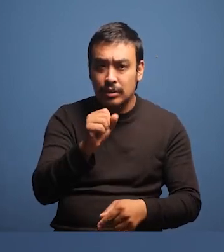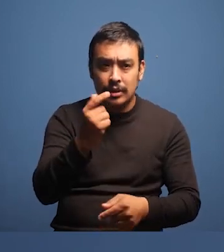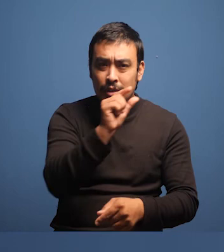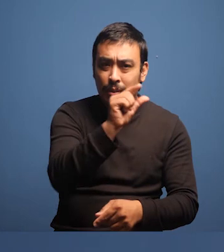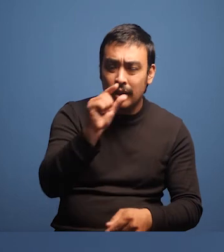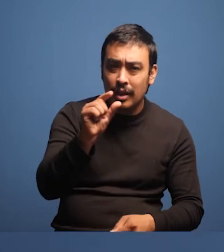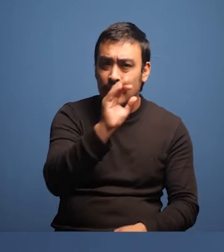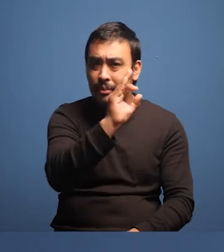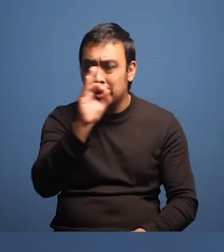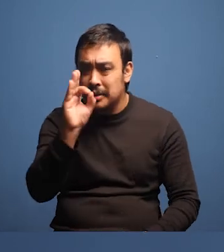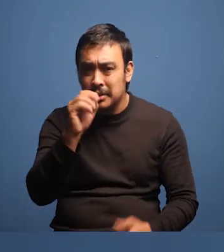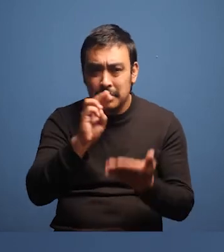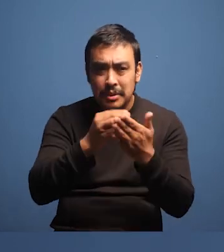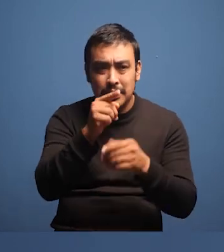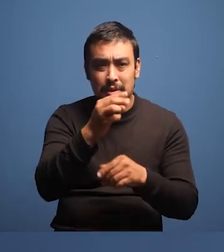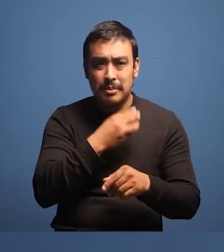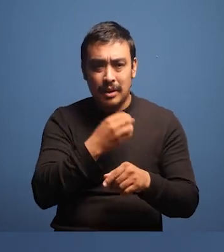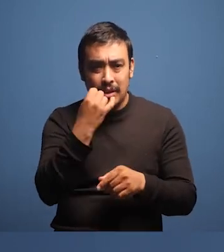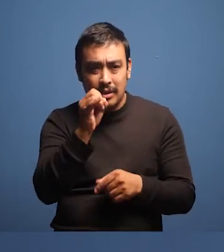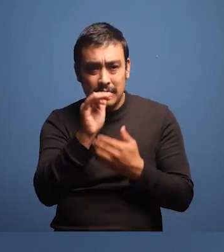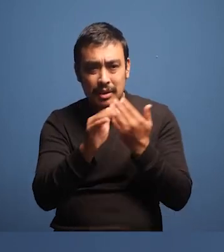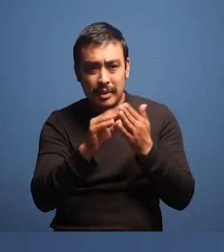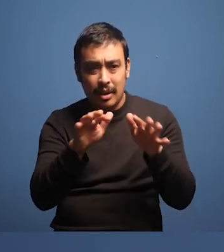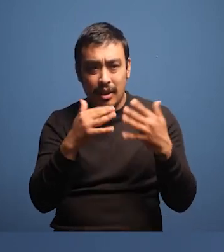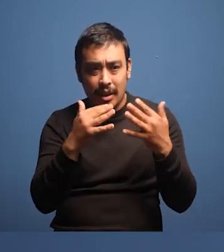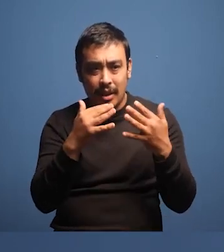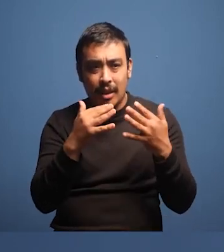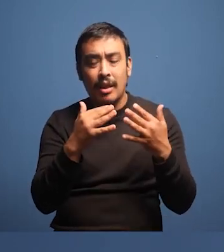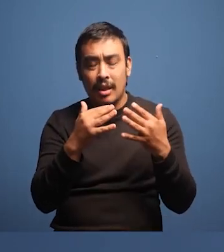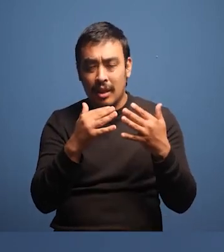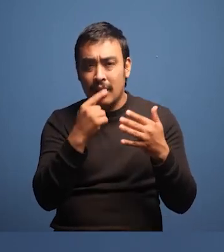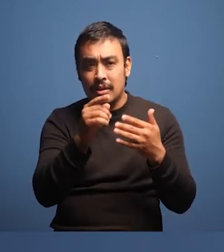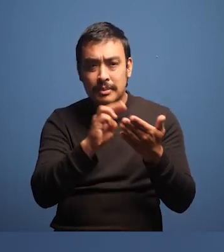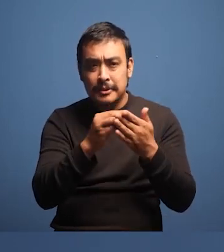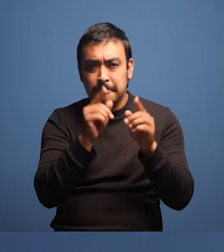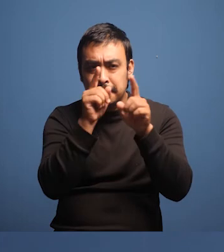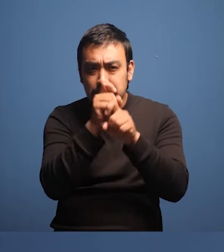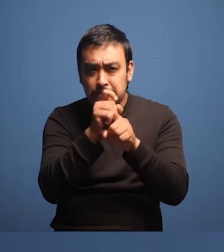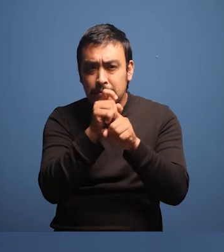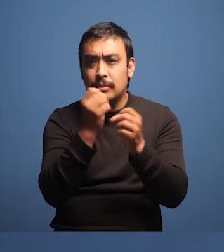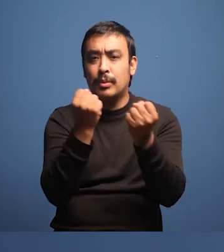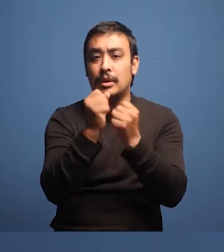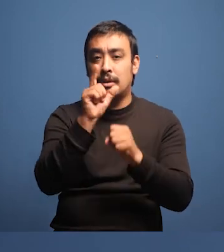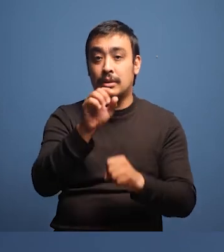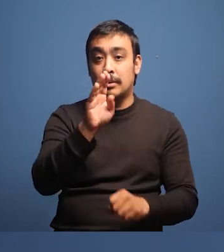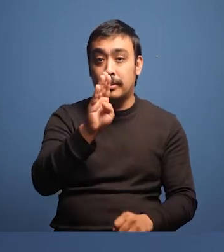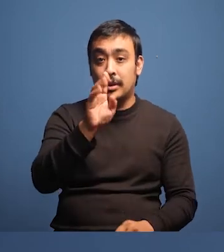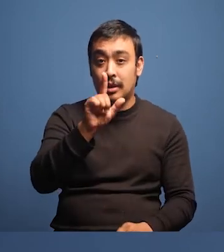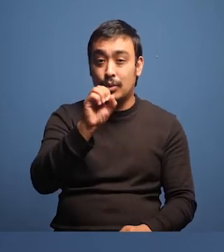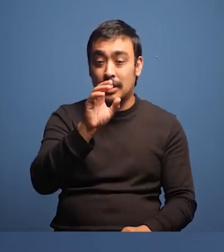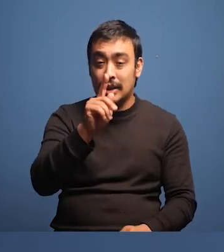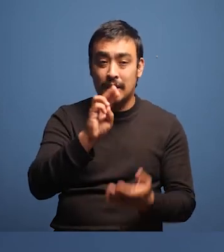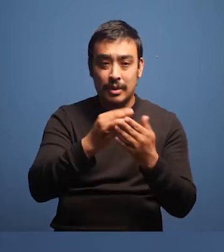चाहिँ मेरो यो कन्टेन्टले चाहिँ यो मान्छेले मलाई नेगेटिभली एफेक्ट गर्न सक्छ भने त्यो मान्छेसँगबाट हाइड गर्नु रेस्ट्रिक्ट गर्न सक्नुहुन्छ। र ब्लक गरेपछि नै एटलिस्ट त्यो